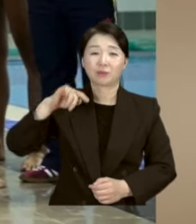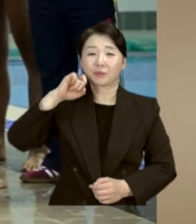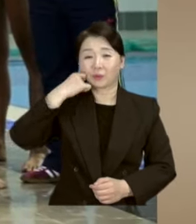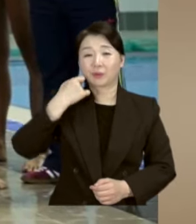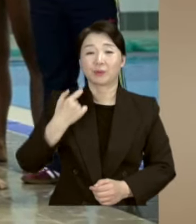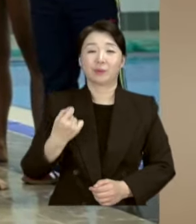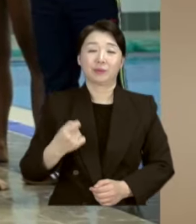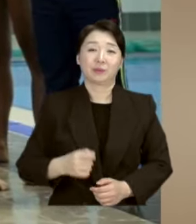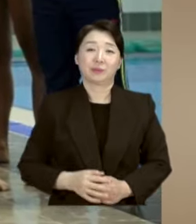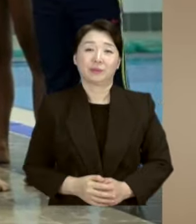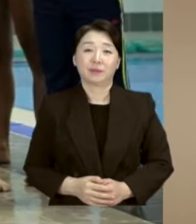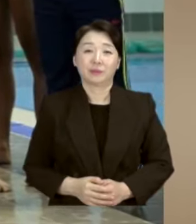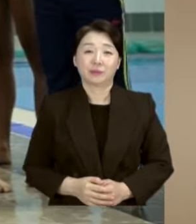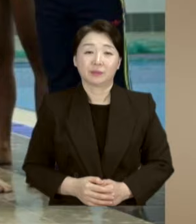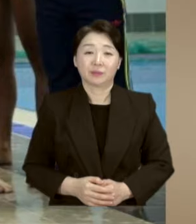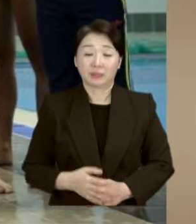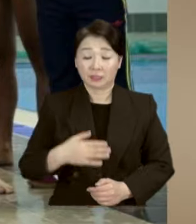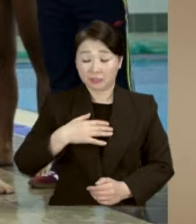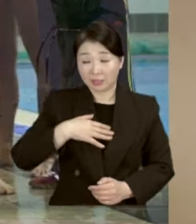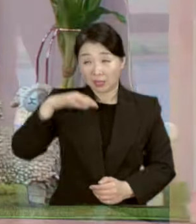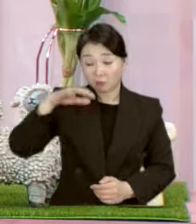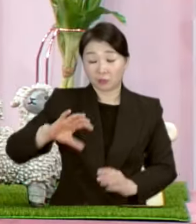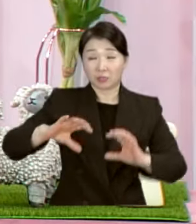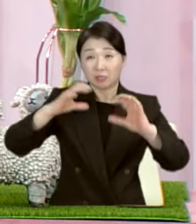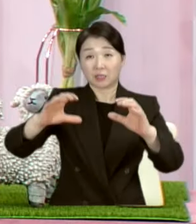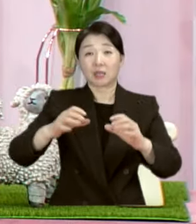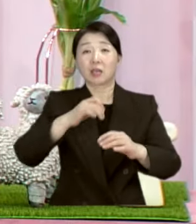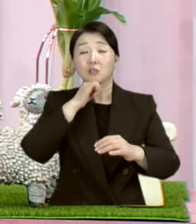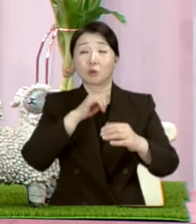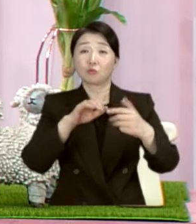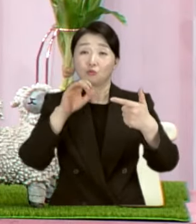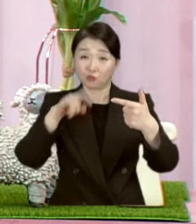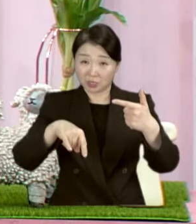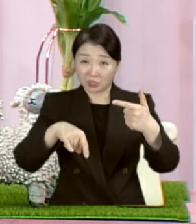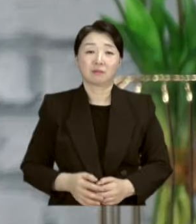좀 어려운데 야. 내 위치에서